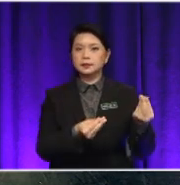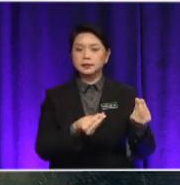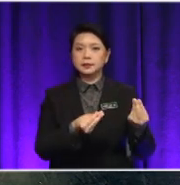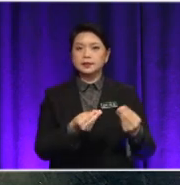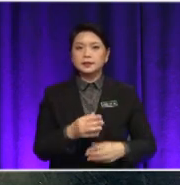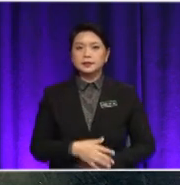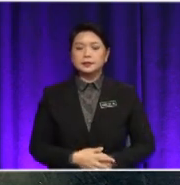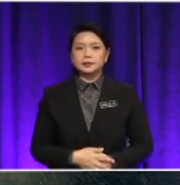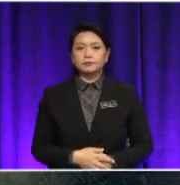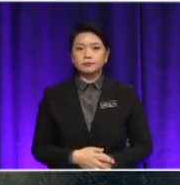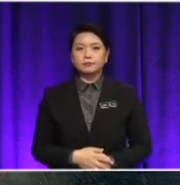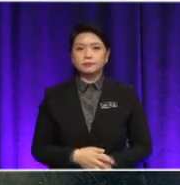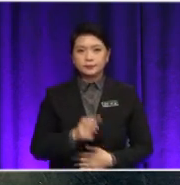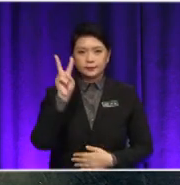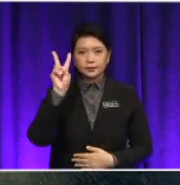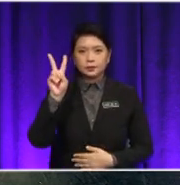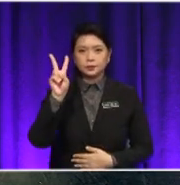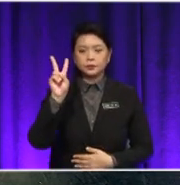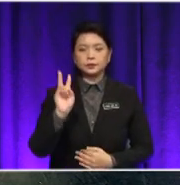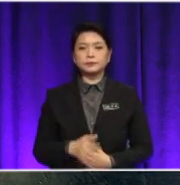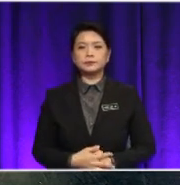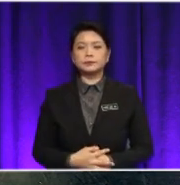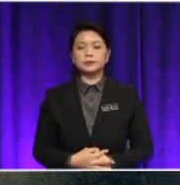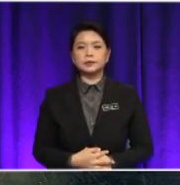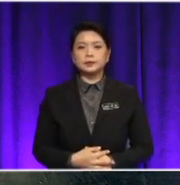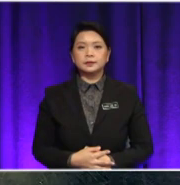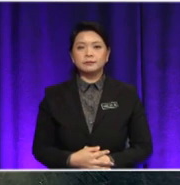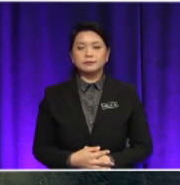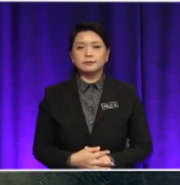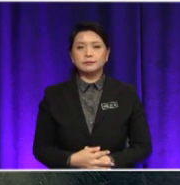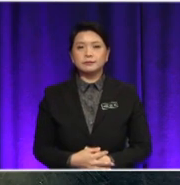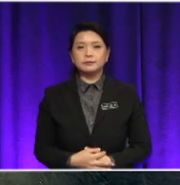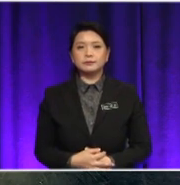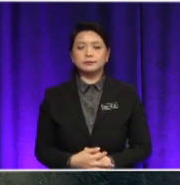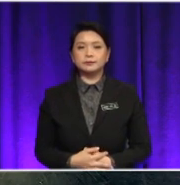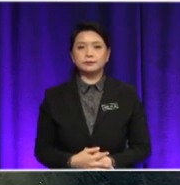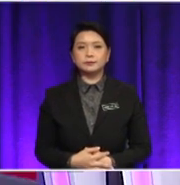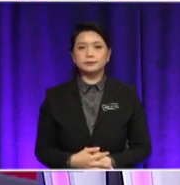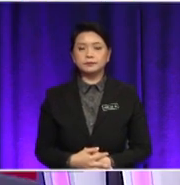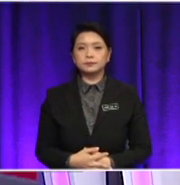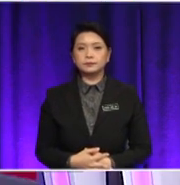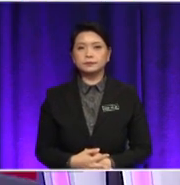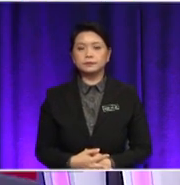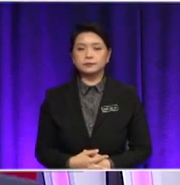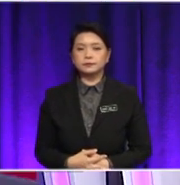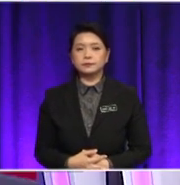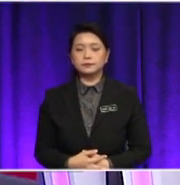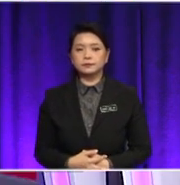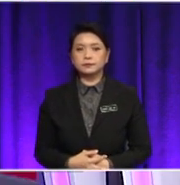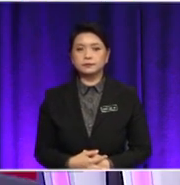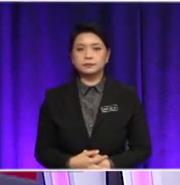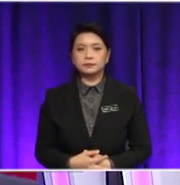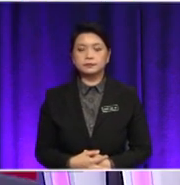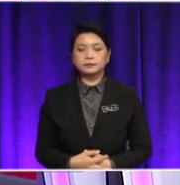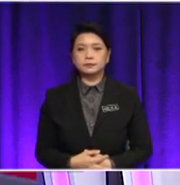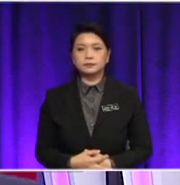Tambah 1. Ya, 2 cikgu. Okey. Bintang juga untuk Dania. Alright. 1 dan